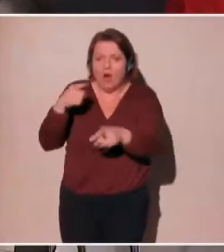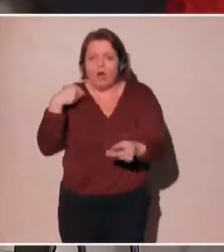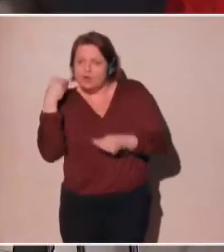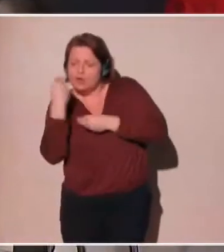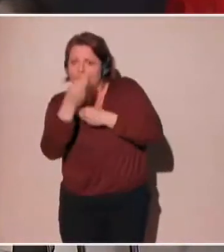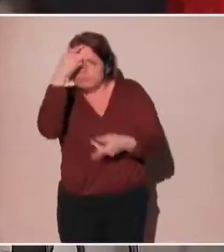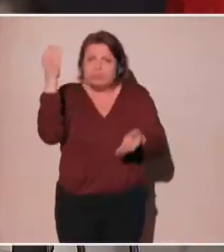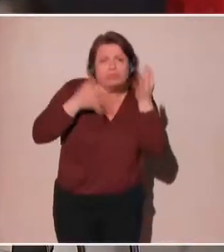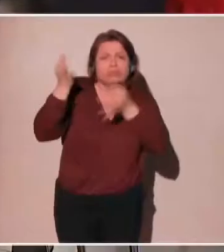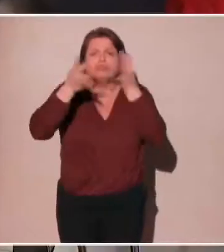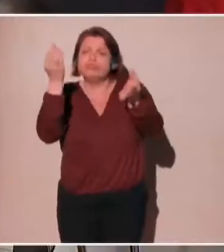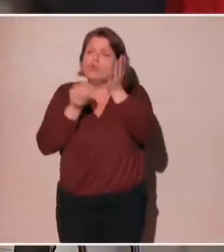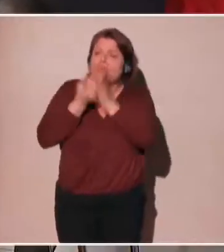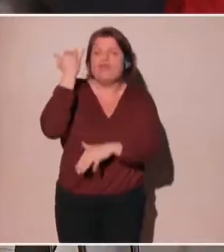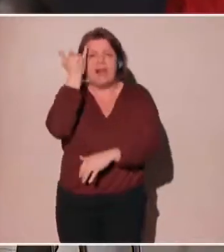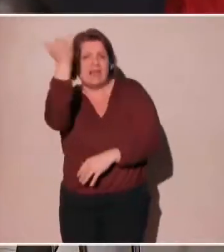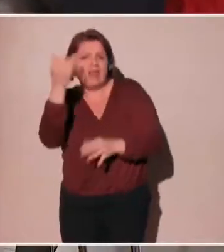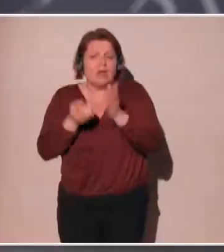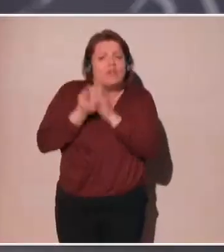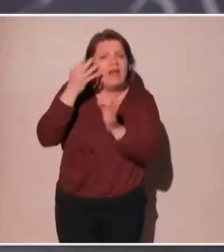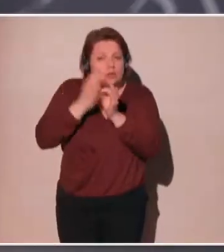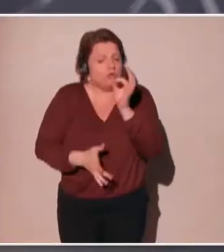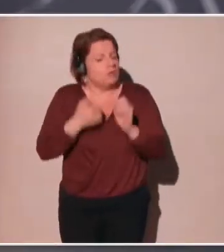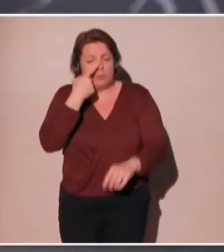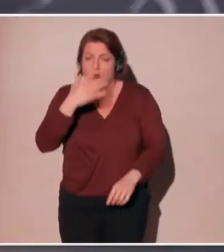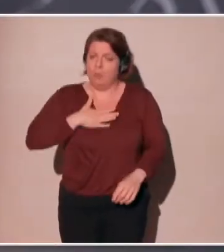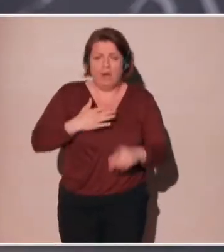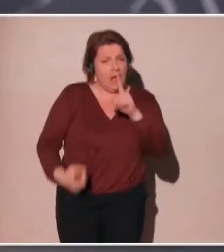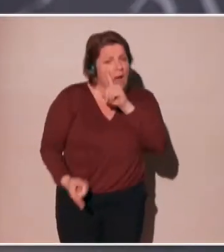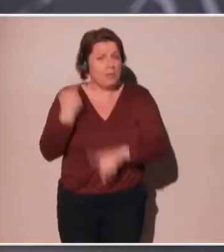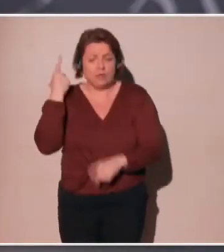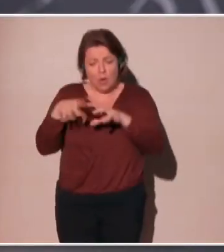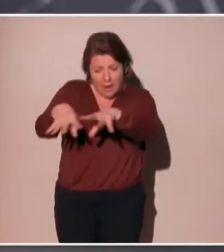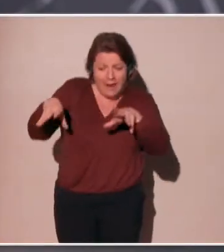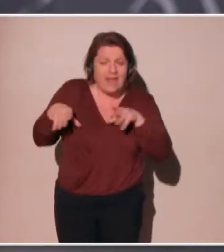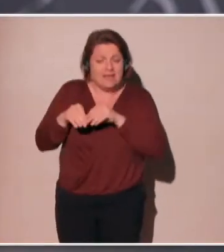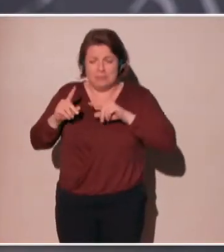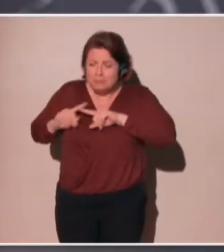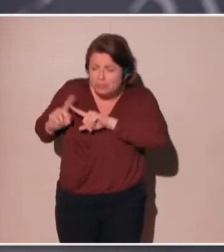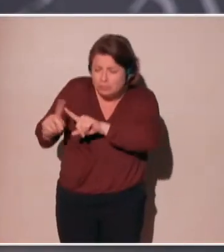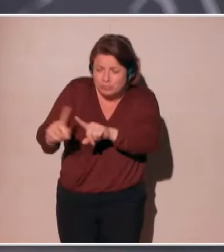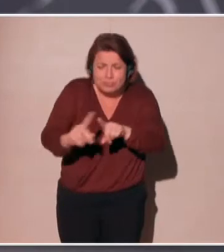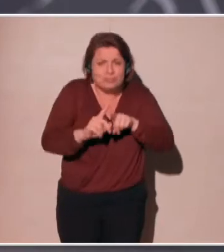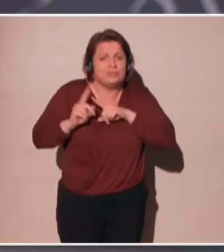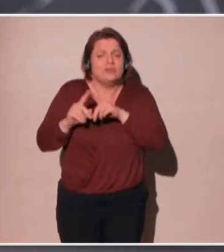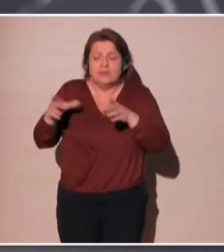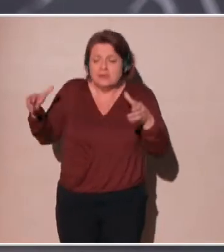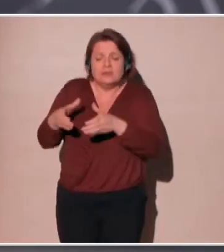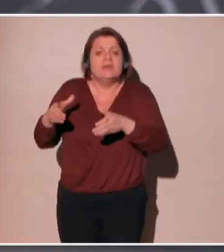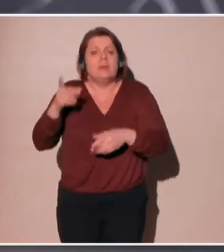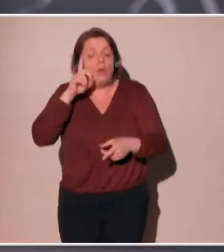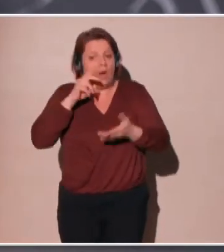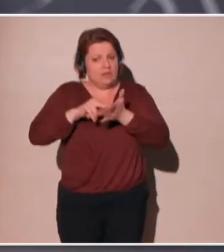idées, de nouvelles idées de solutions. Je ne vous apprends rien, donc pour moi c'est absolument essentiel, puisque c'est une technologie qui est